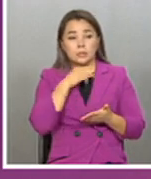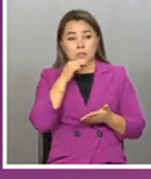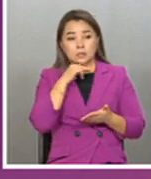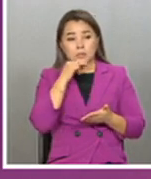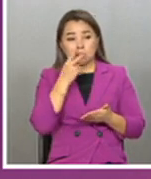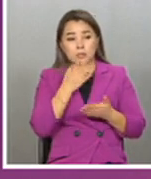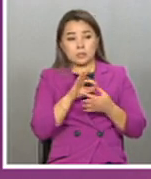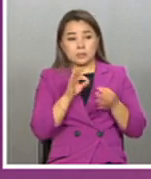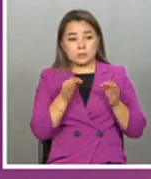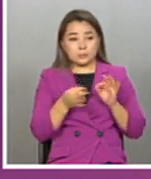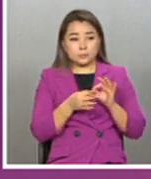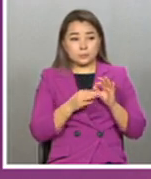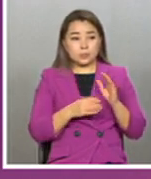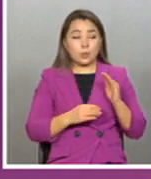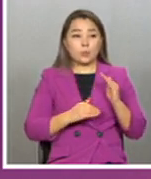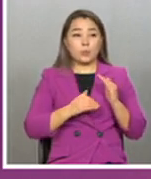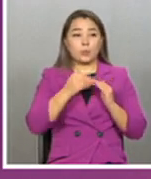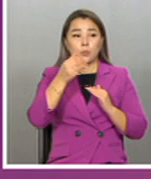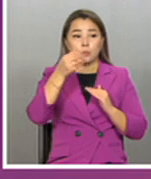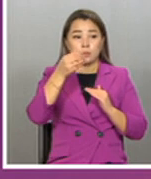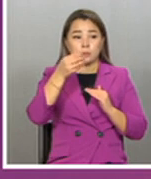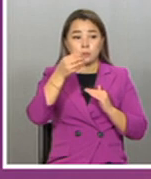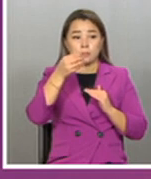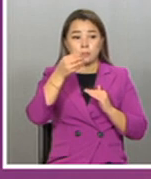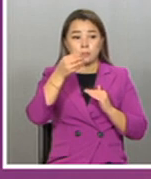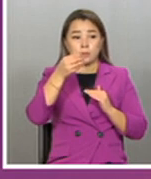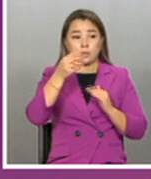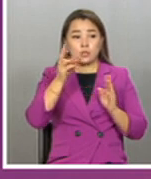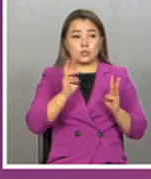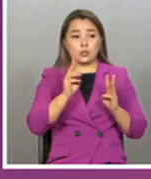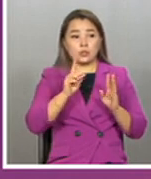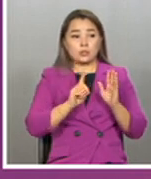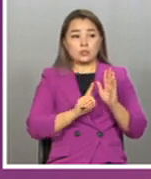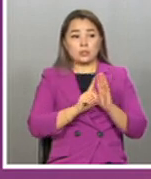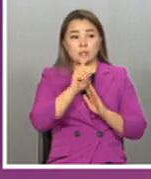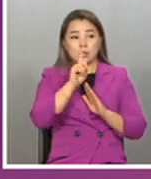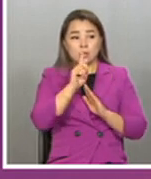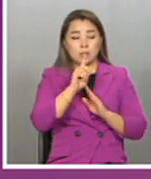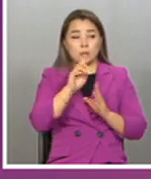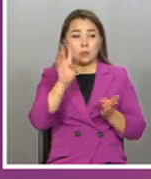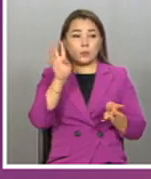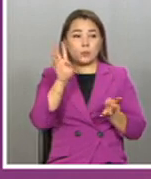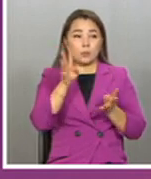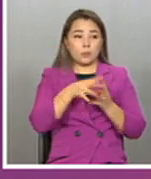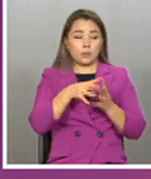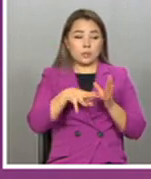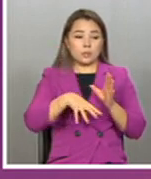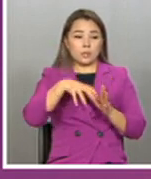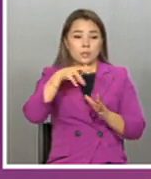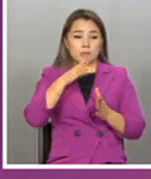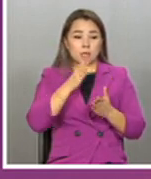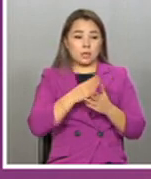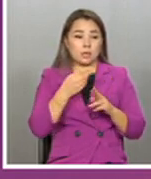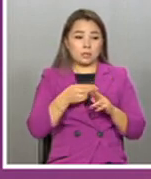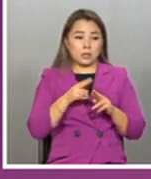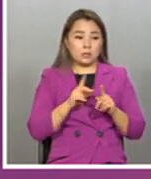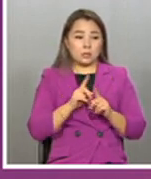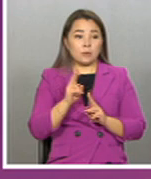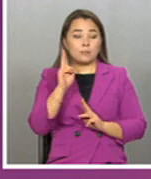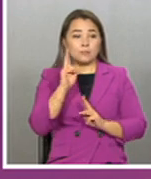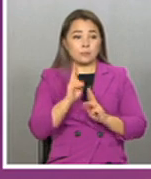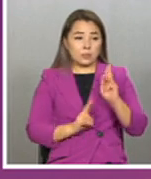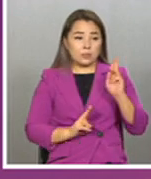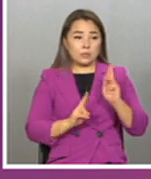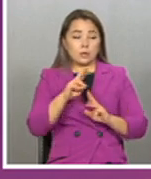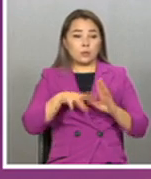аударсаңыздар, поршын жоғарға көтеріліп, жанғыш жат қоспасымен бірге сығылады. Поршынның бұл жүрісін біз сығу жүрісі